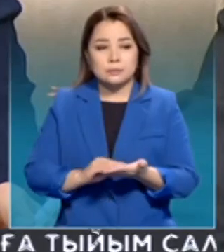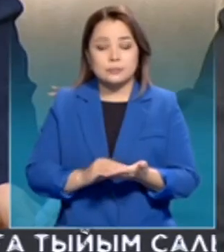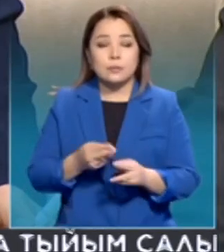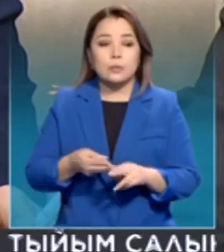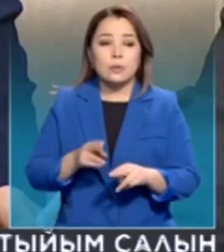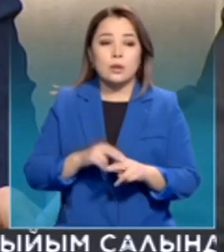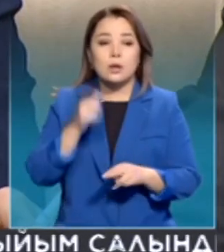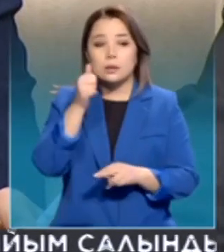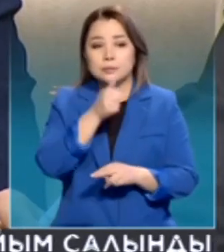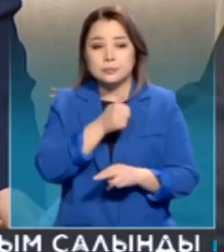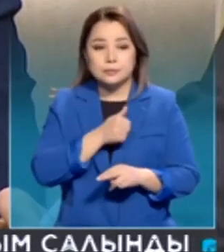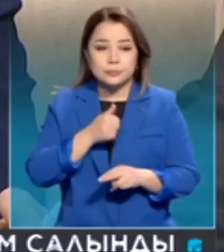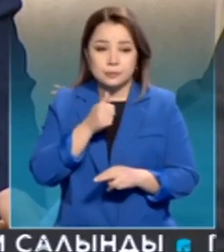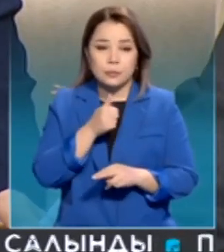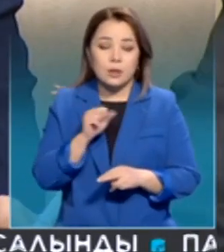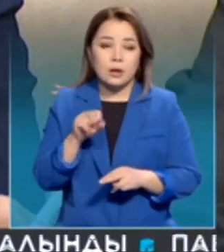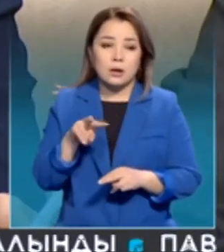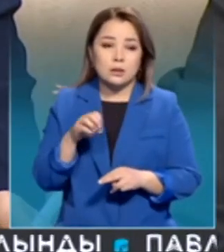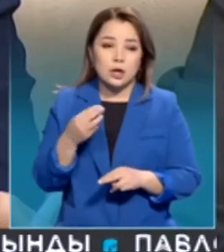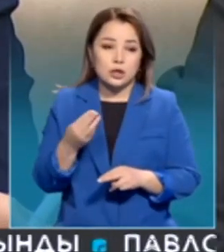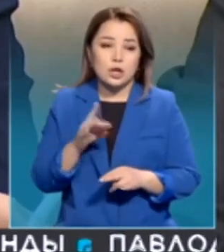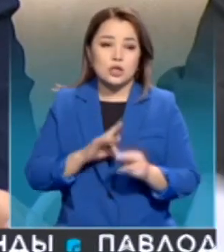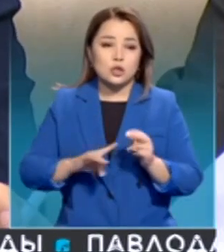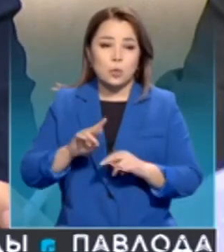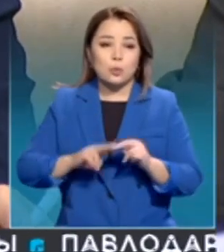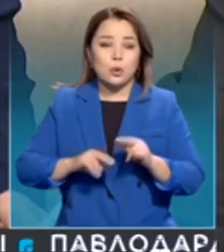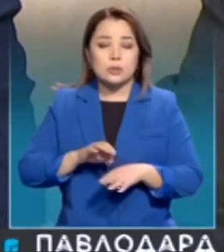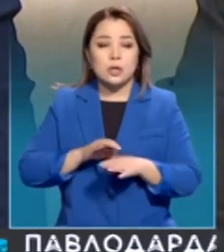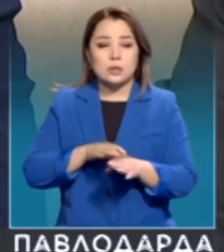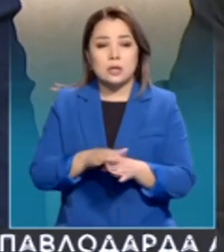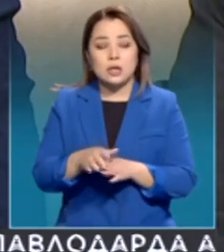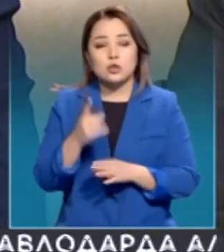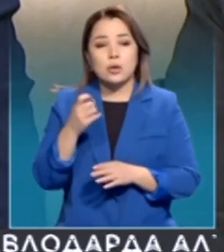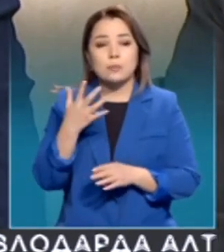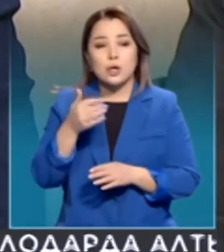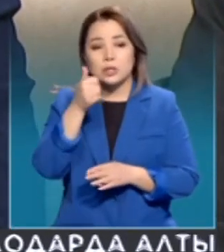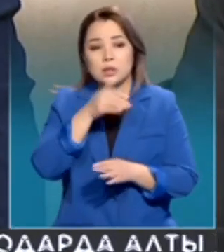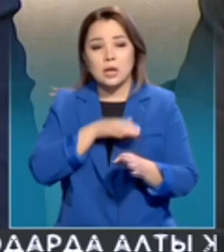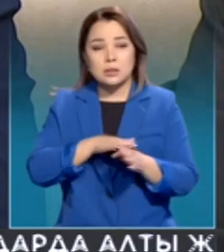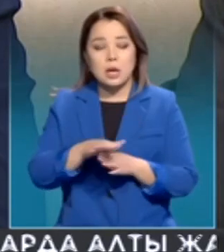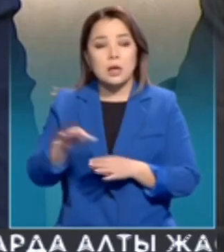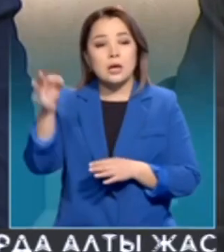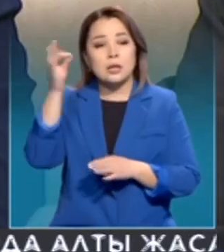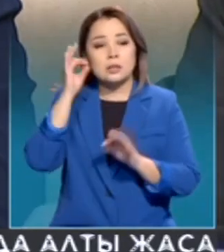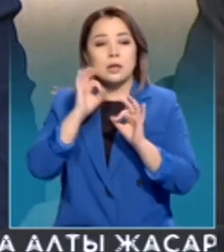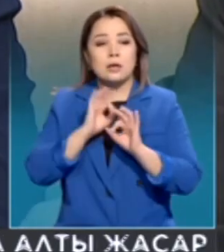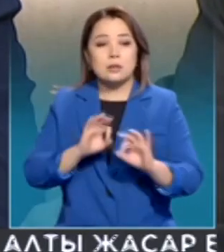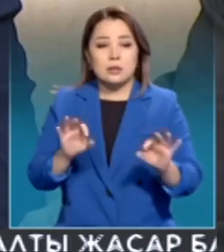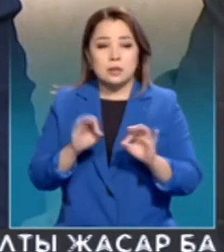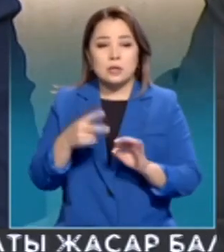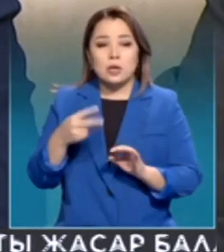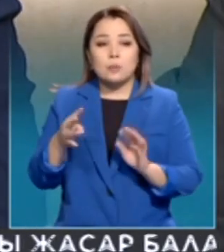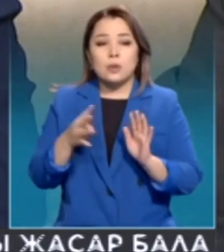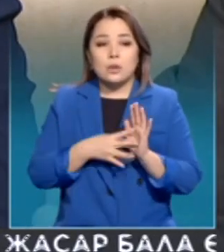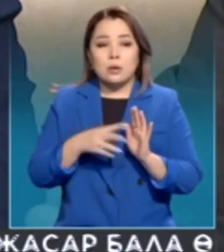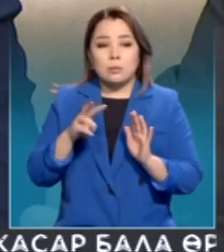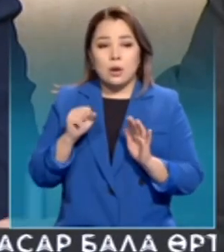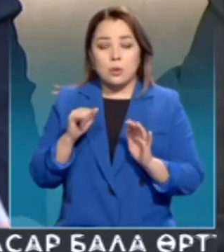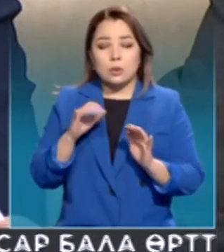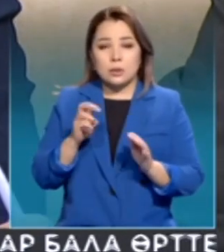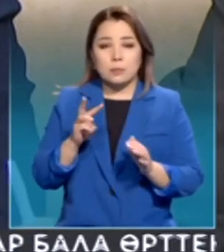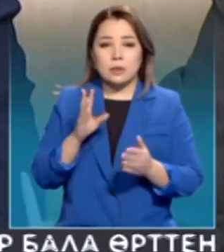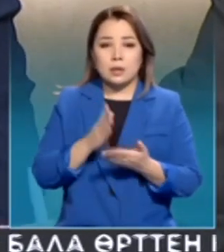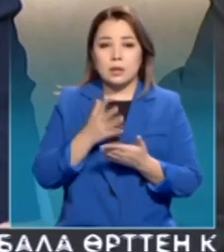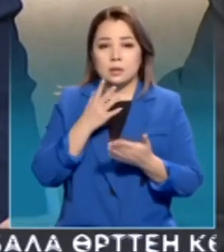Биыл Алаш Республикасының құрылғанына 105 жыл толды. Естеріңізге сала кетейін, 29 маусымда